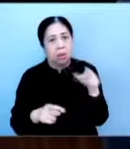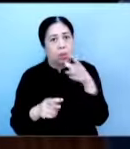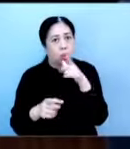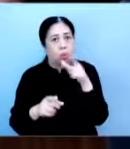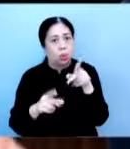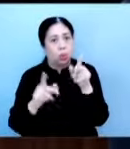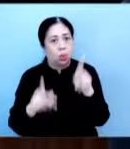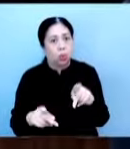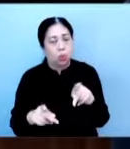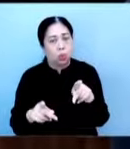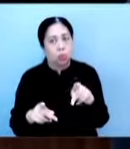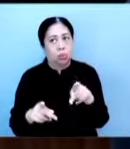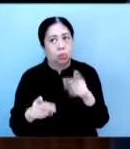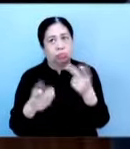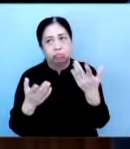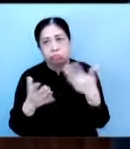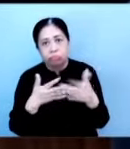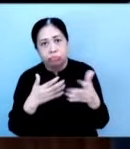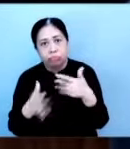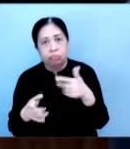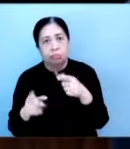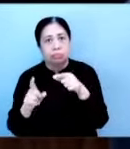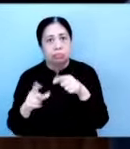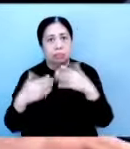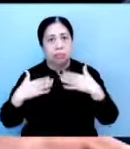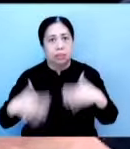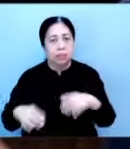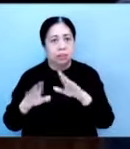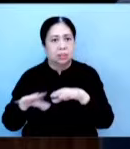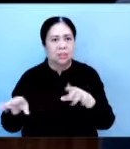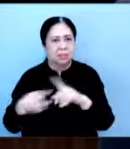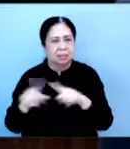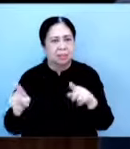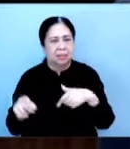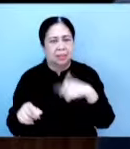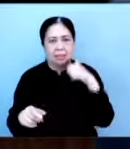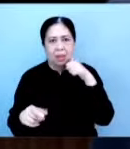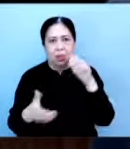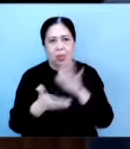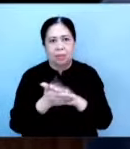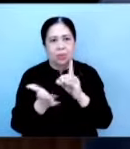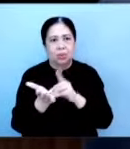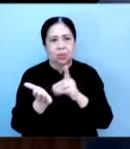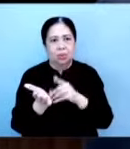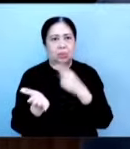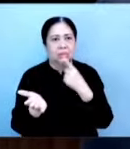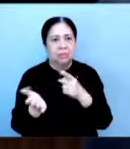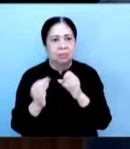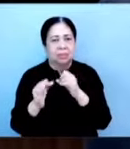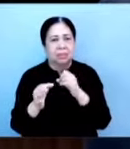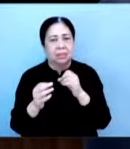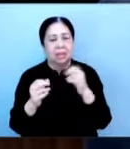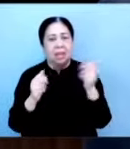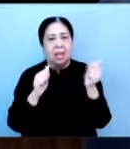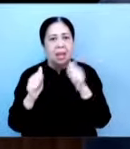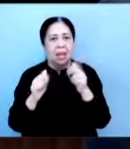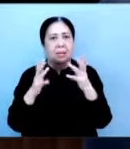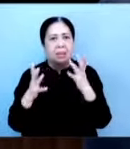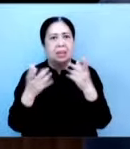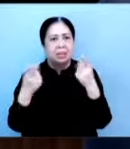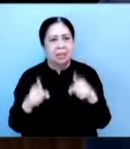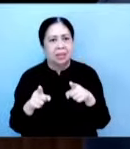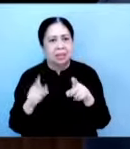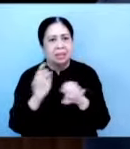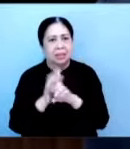ginawang anumang harm doun sa bata No pero may wife kasi isa doctor ang sinabi niya na sa aspic siya posibleng mangyari na